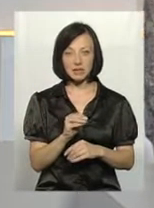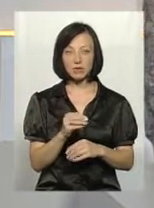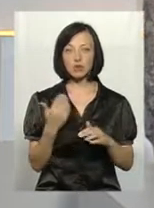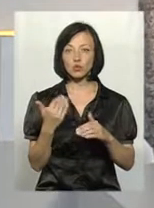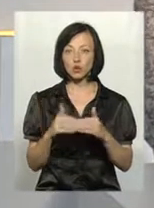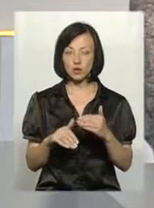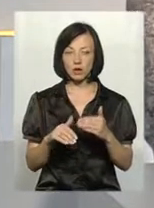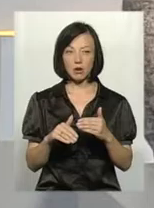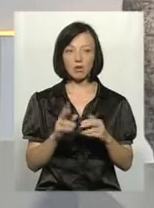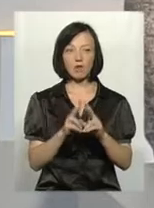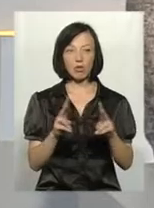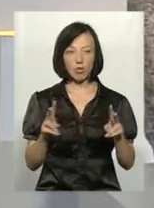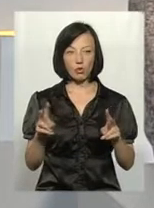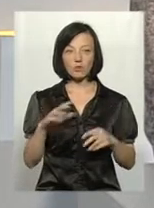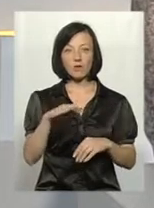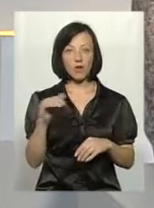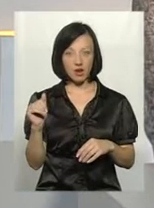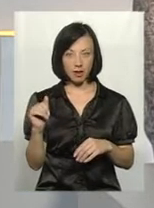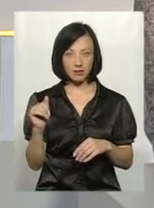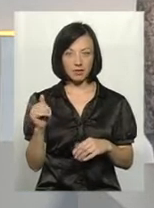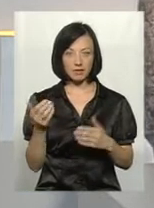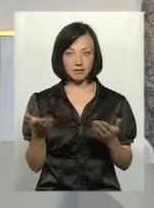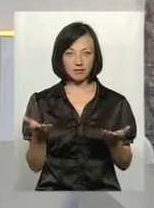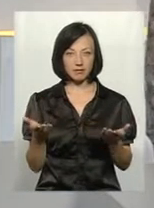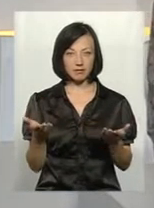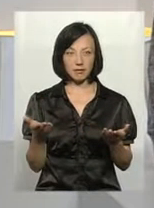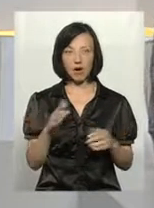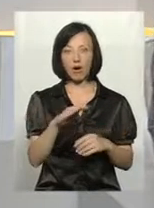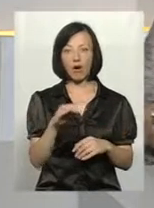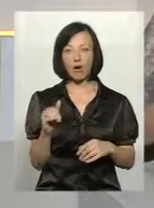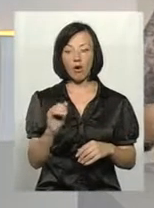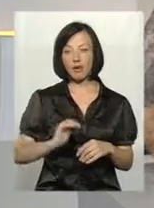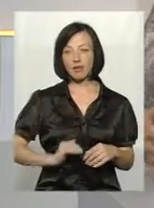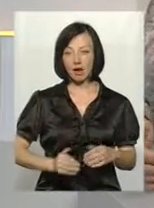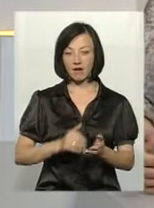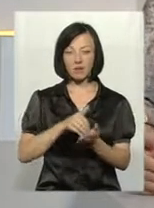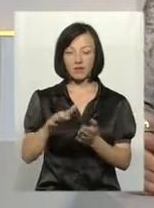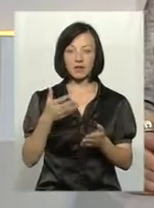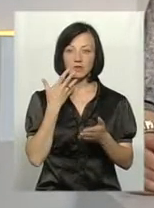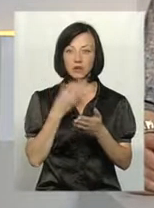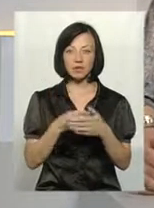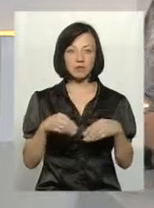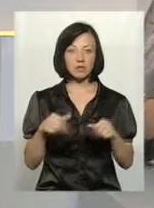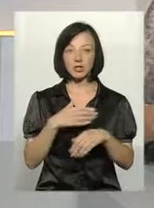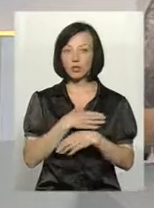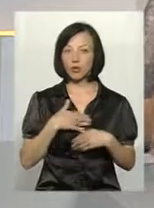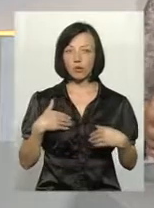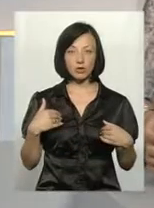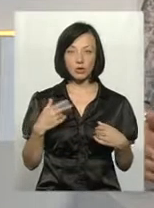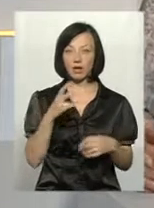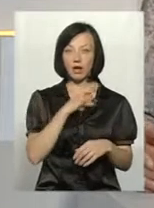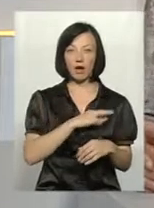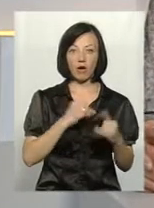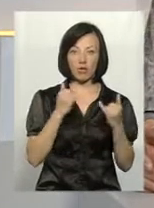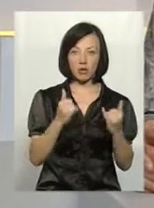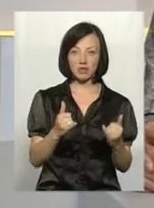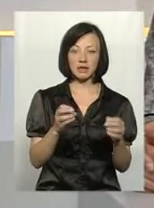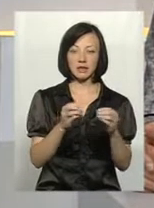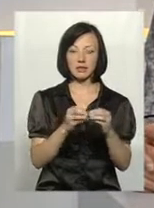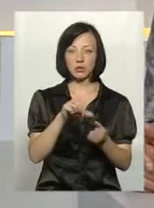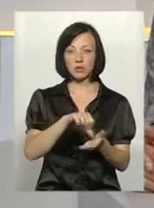вже в когось в оренді. Орендар відмовлятися від своєї землі не хоче ні на користь там